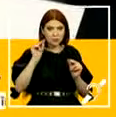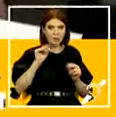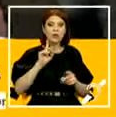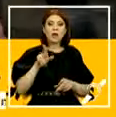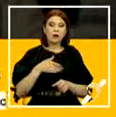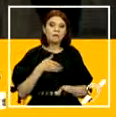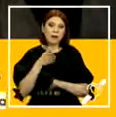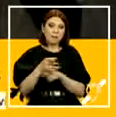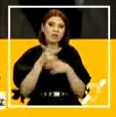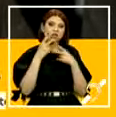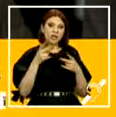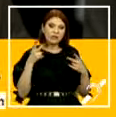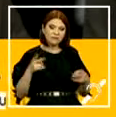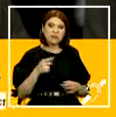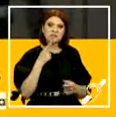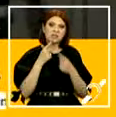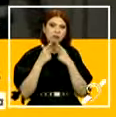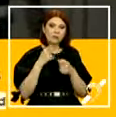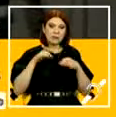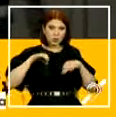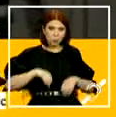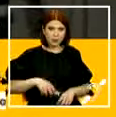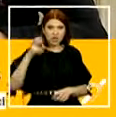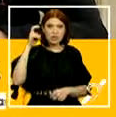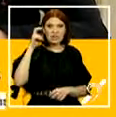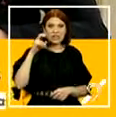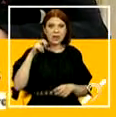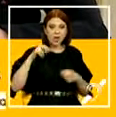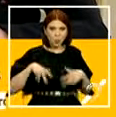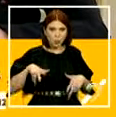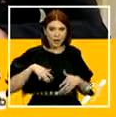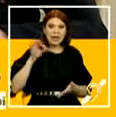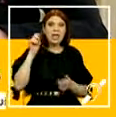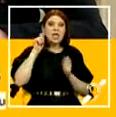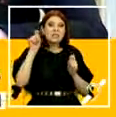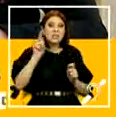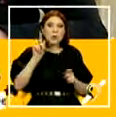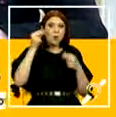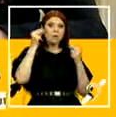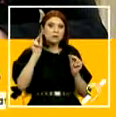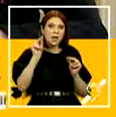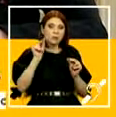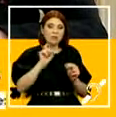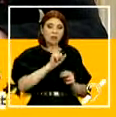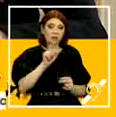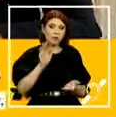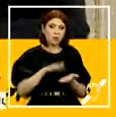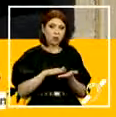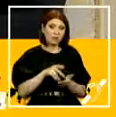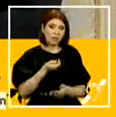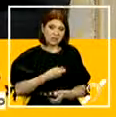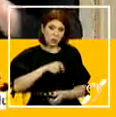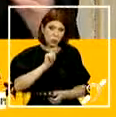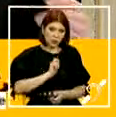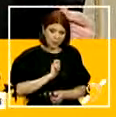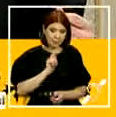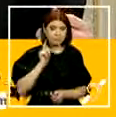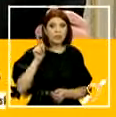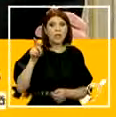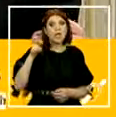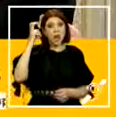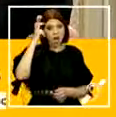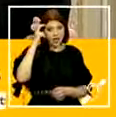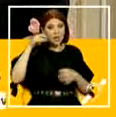întreprinde o vizită de lucru la Kiev, însă ziua nu a fost anunțată, cel mai probabil din motive de securitate. La Kiev,